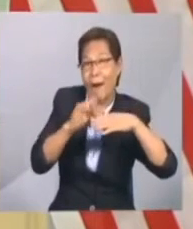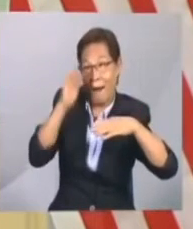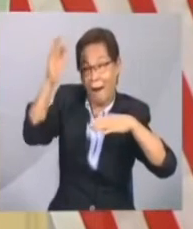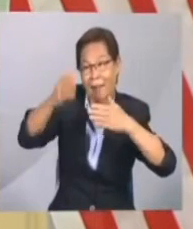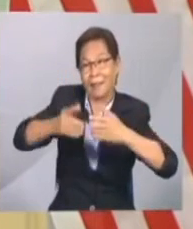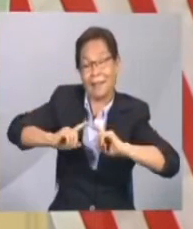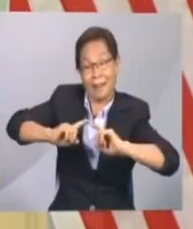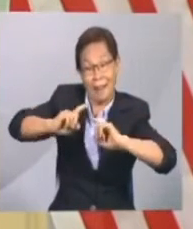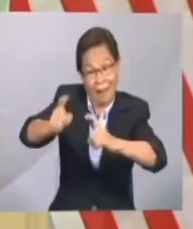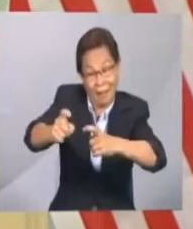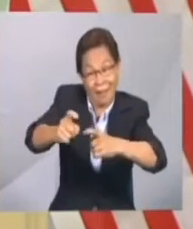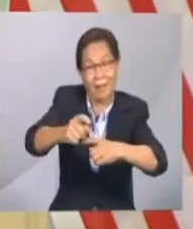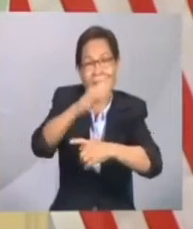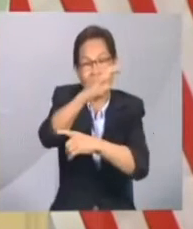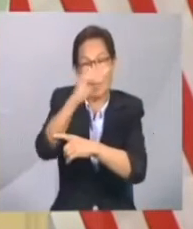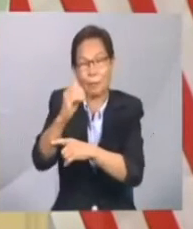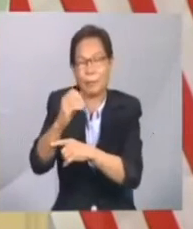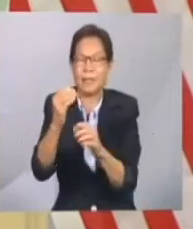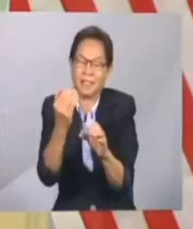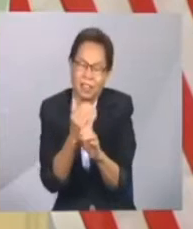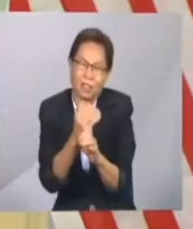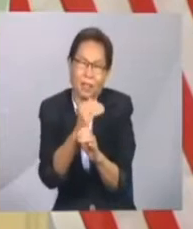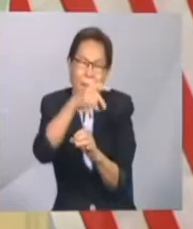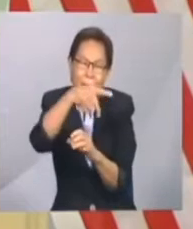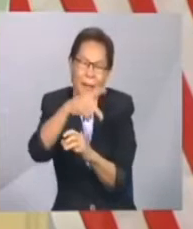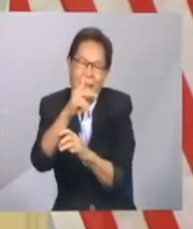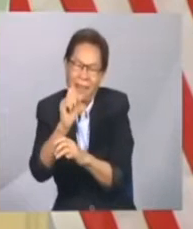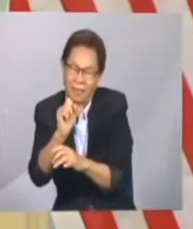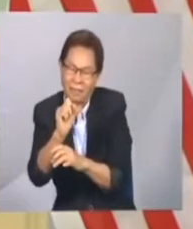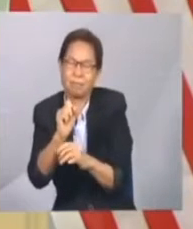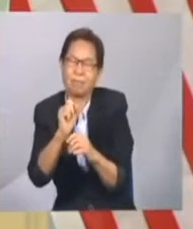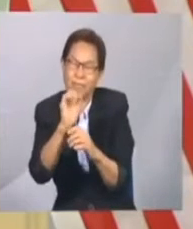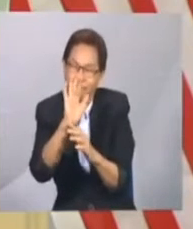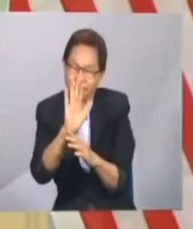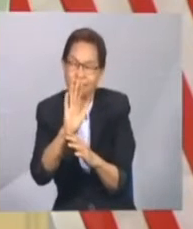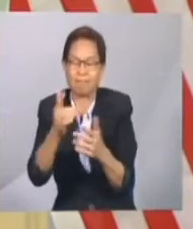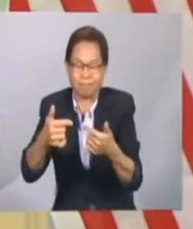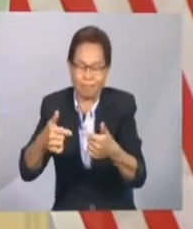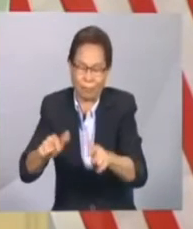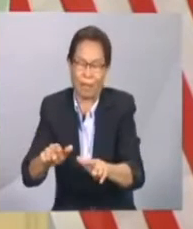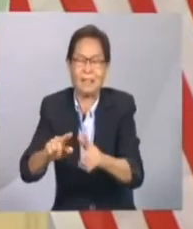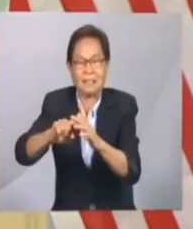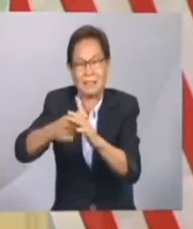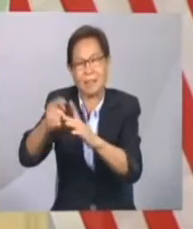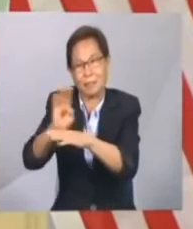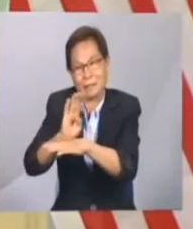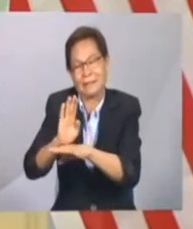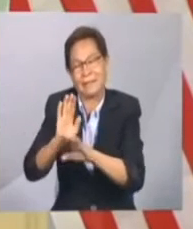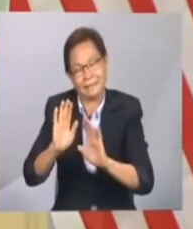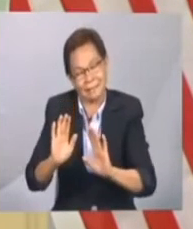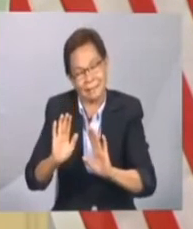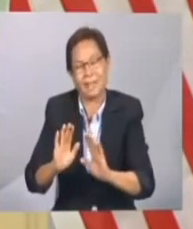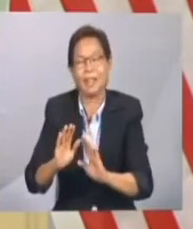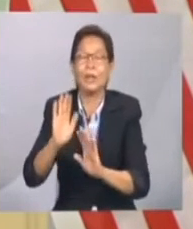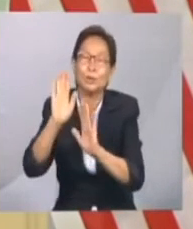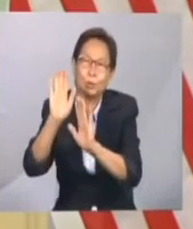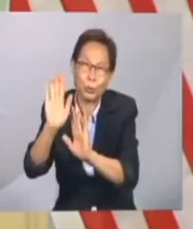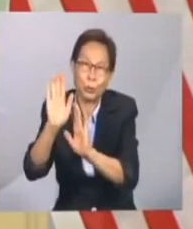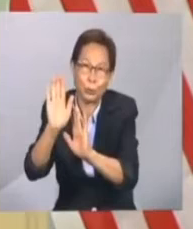akan diberi adalah syarikat-syarikat kecil juga akan dibenarkan beroperasi. Tapi